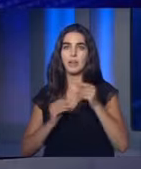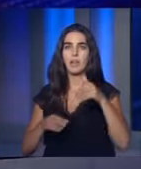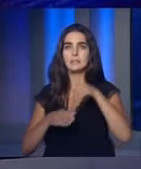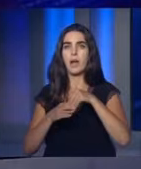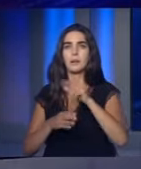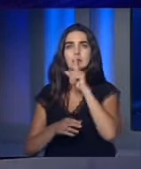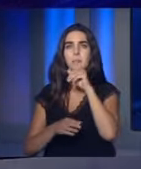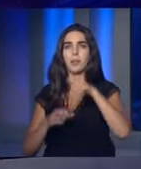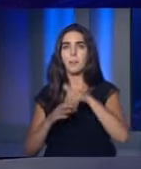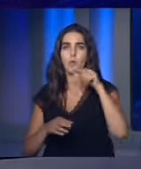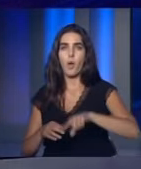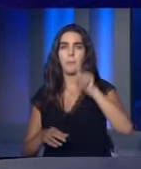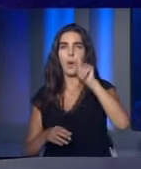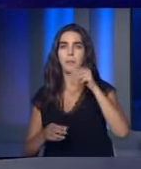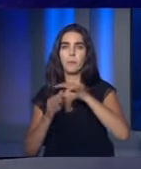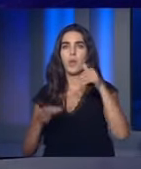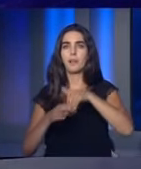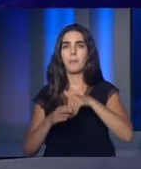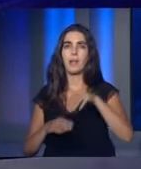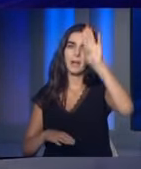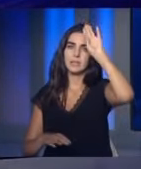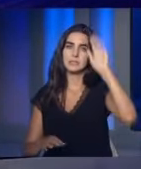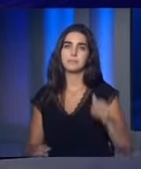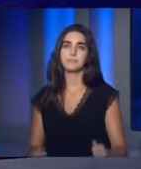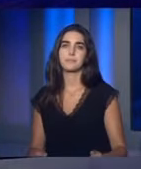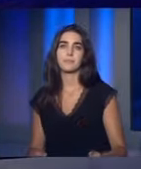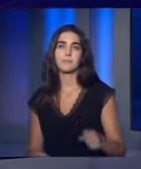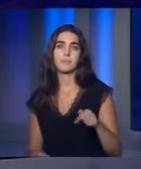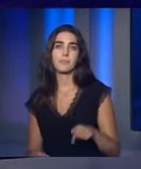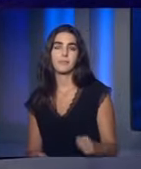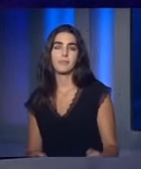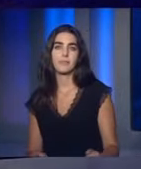الانتخابي قبل يوم واحد من جولة الإعادة للانتخابات الرئاسية.